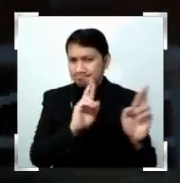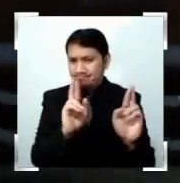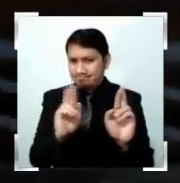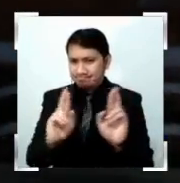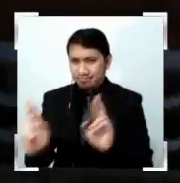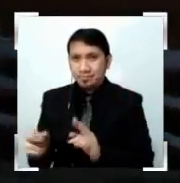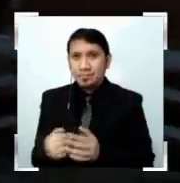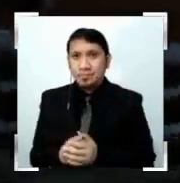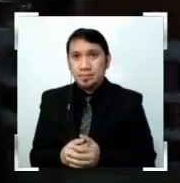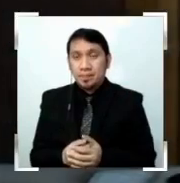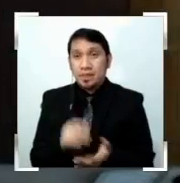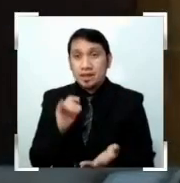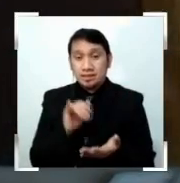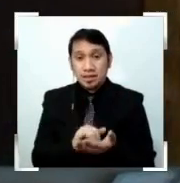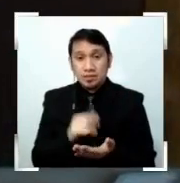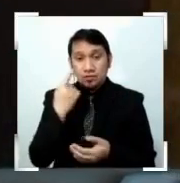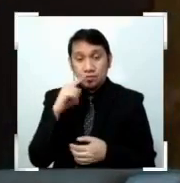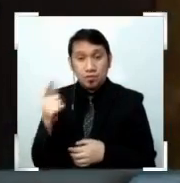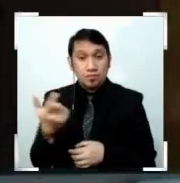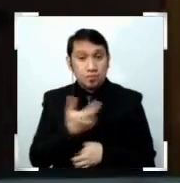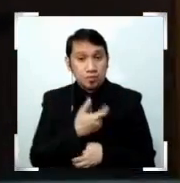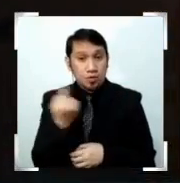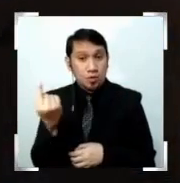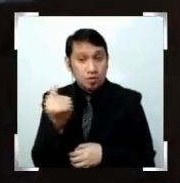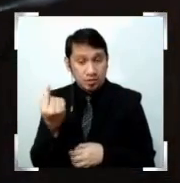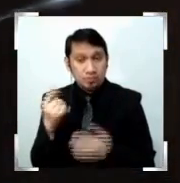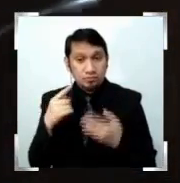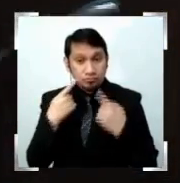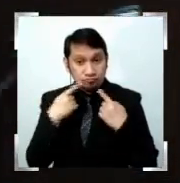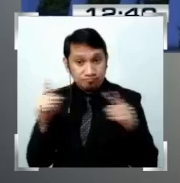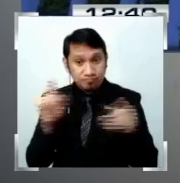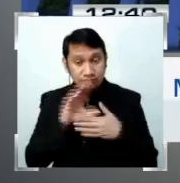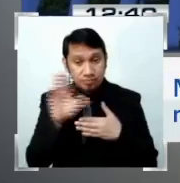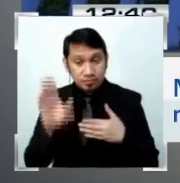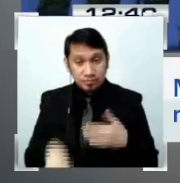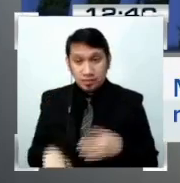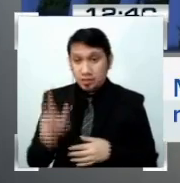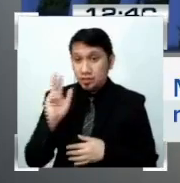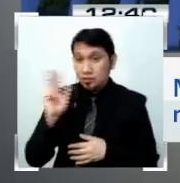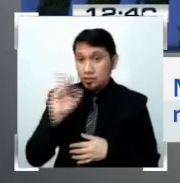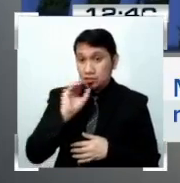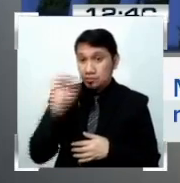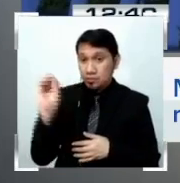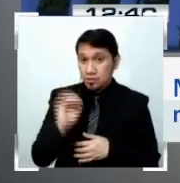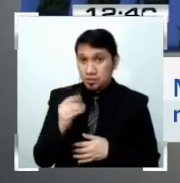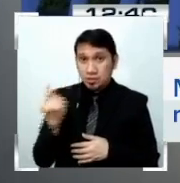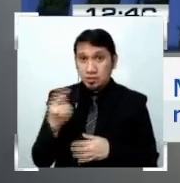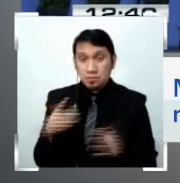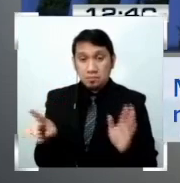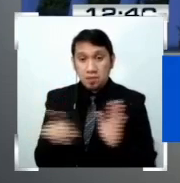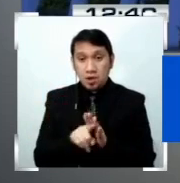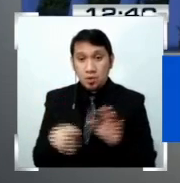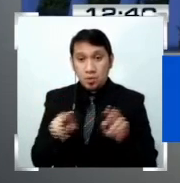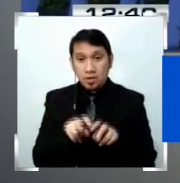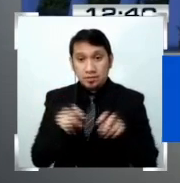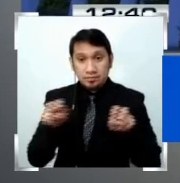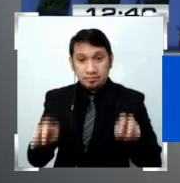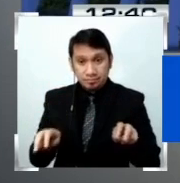po ay para sa mga bakunado lamang. Pangalawa po, 30% sitting capacity, wala po yung magkakatabi. Tapos number three, meron